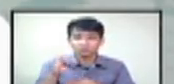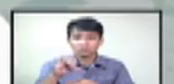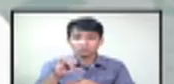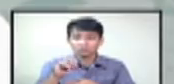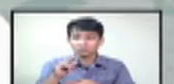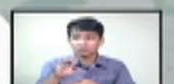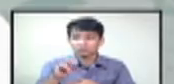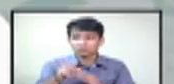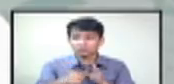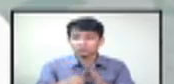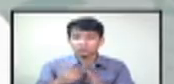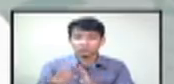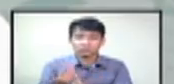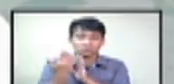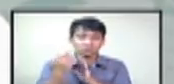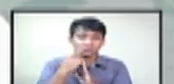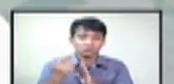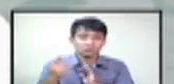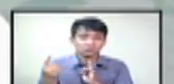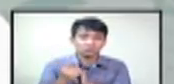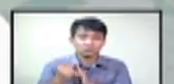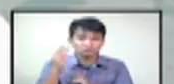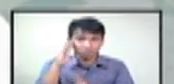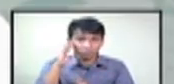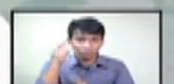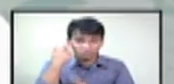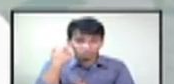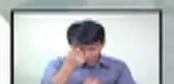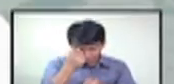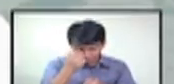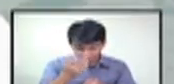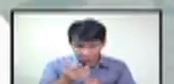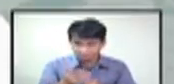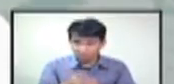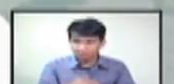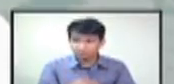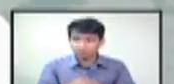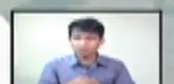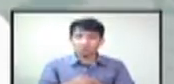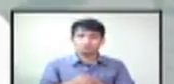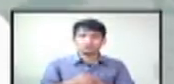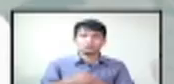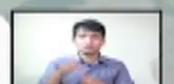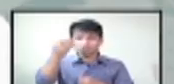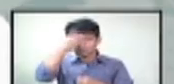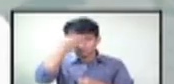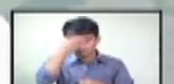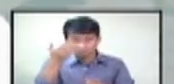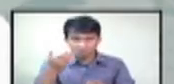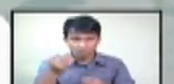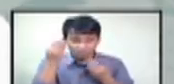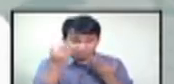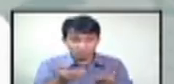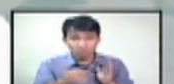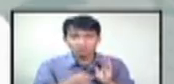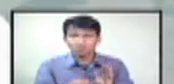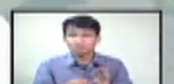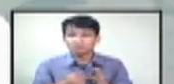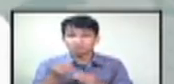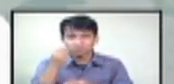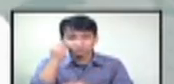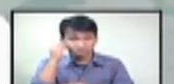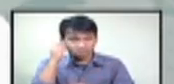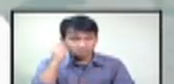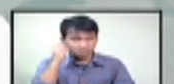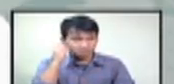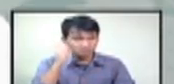Sinabi ko doon sa Malacanang nung kaharap ko si Mr. Bongo at saka si Alan Peter Cayetano. Sinabi ko dahil sa iyo, napauwi sila.